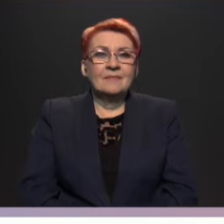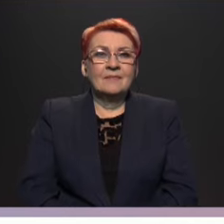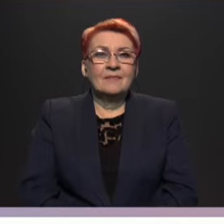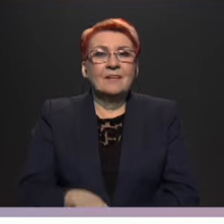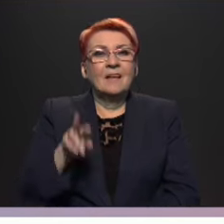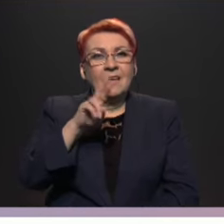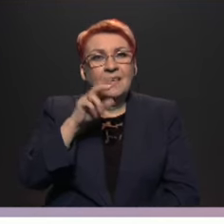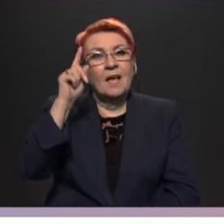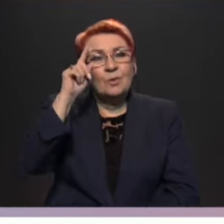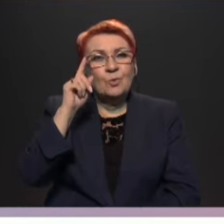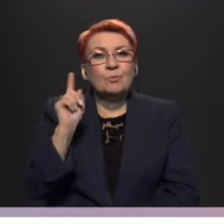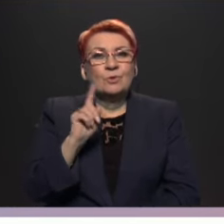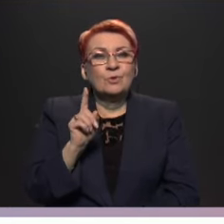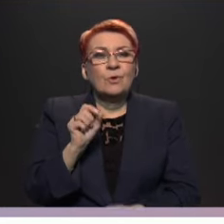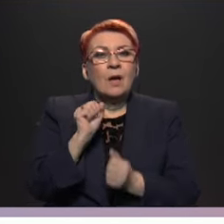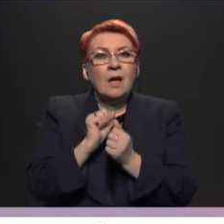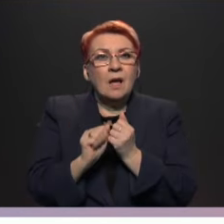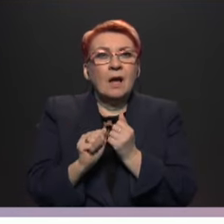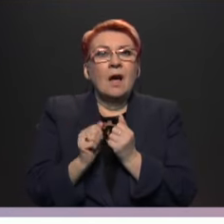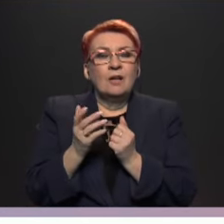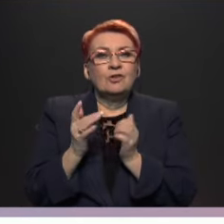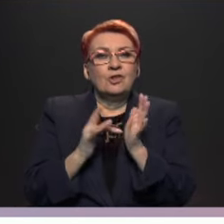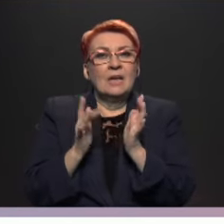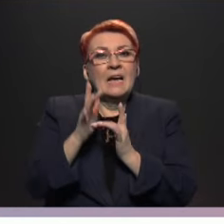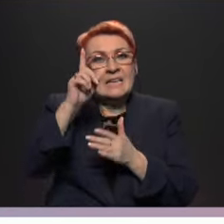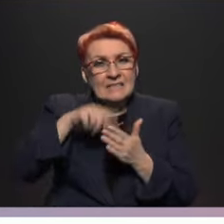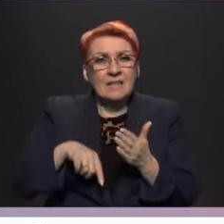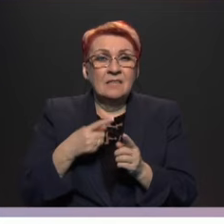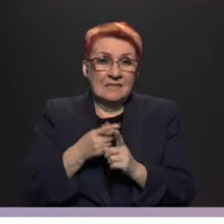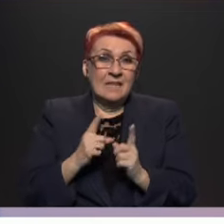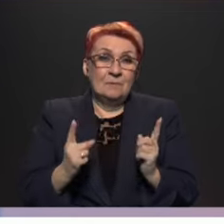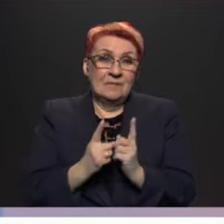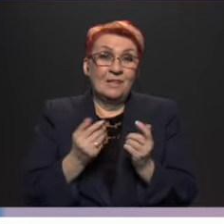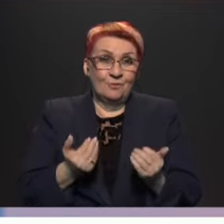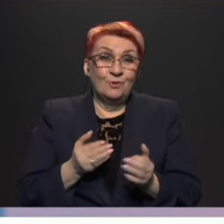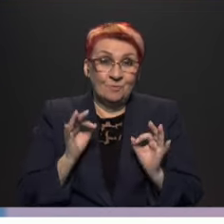Я думаю, что каждый христианин с этим сталкивается.